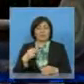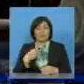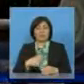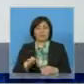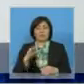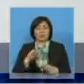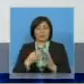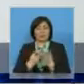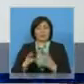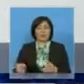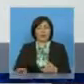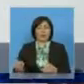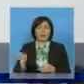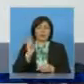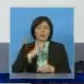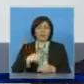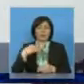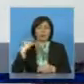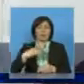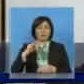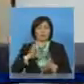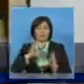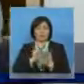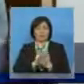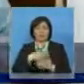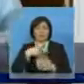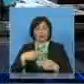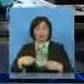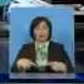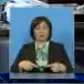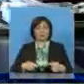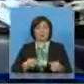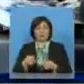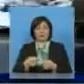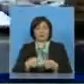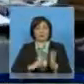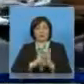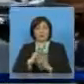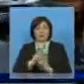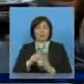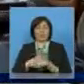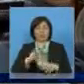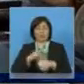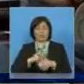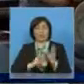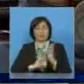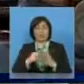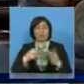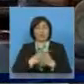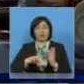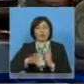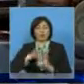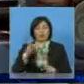некоторого времени переехал в родной Актобе, где занимал различные должности, начиная от врача-реаниматолога до депутата